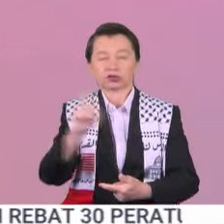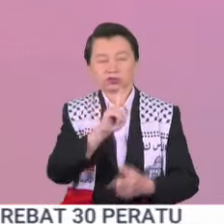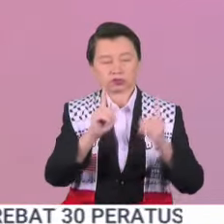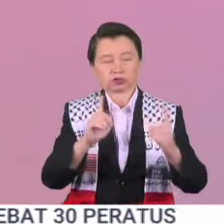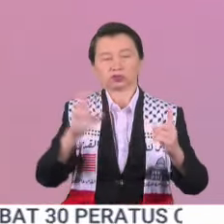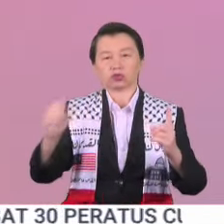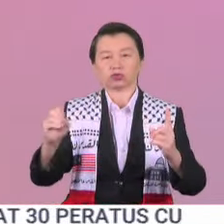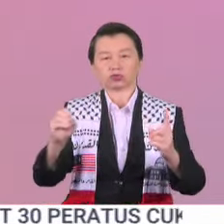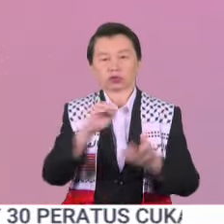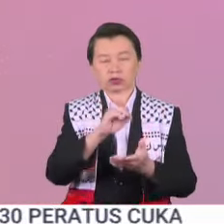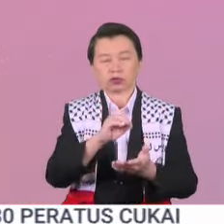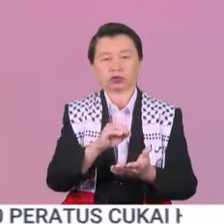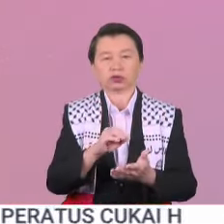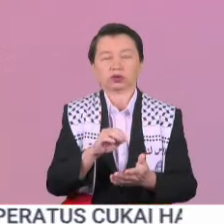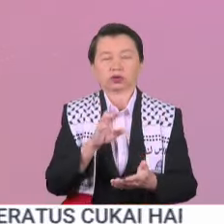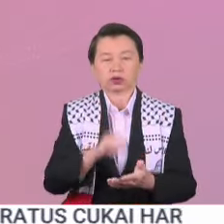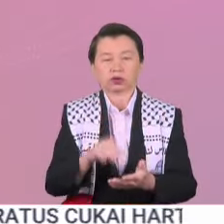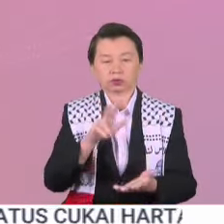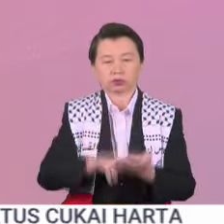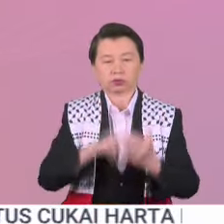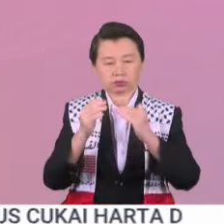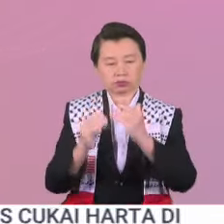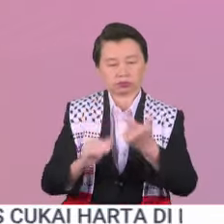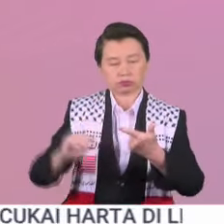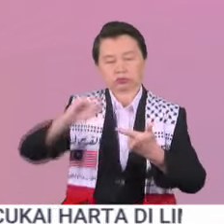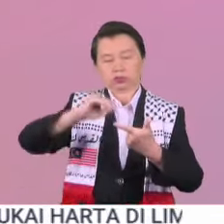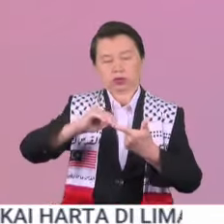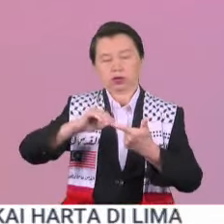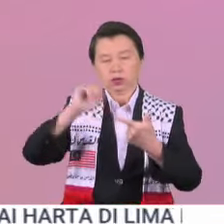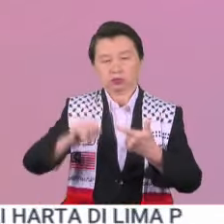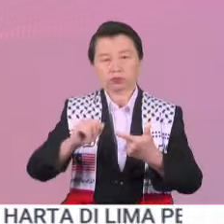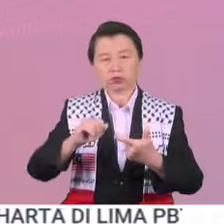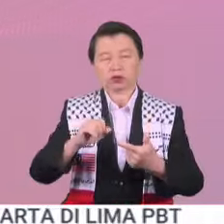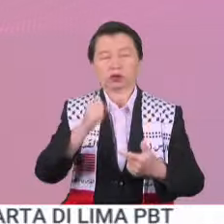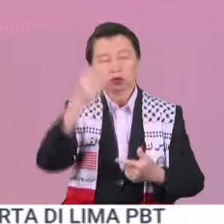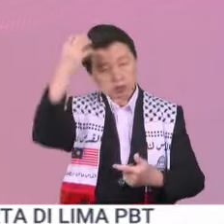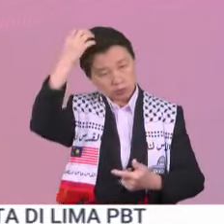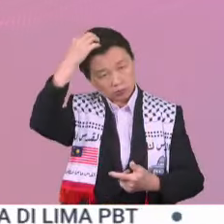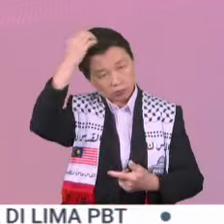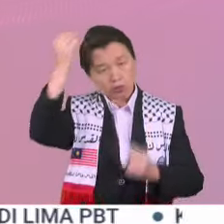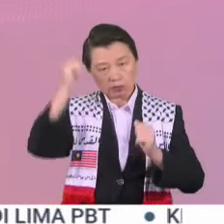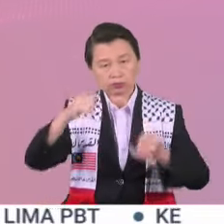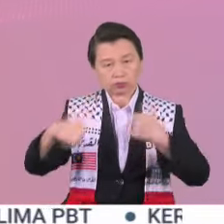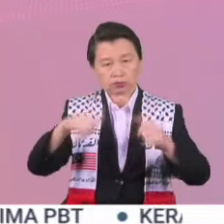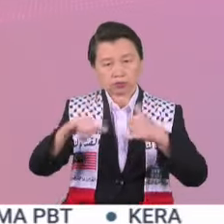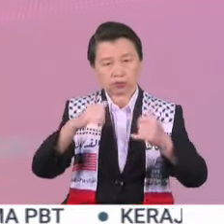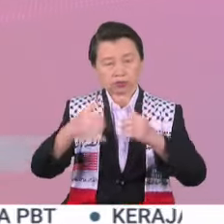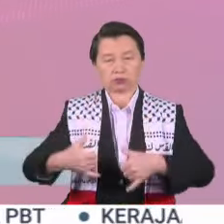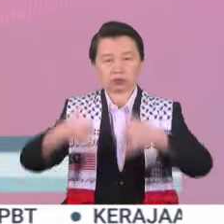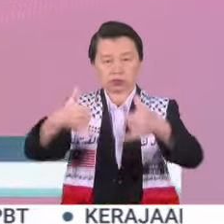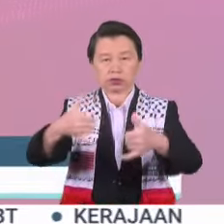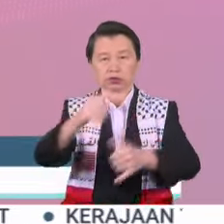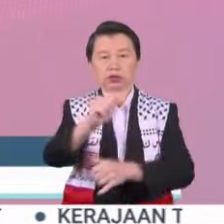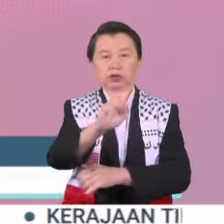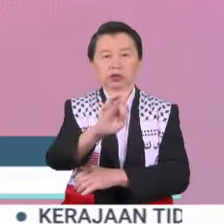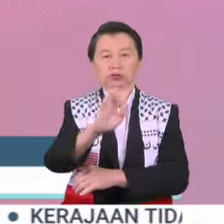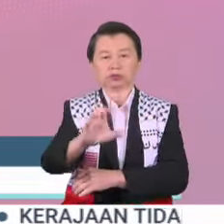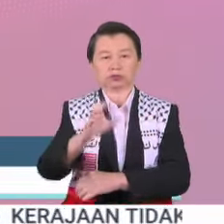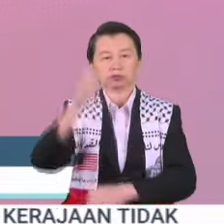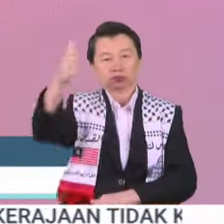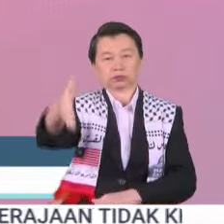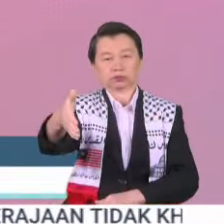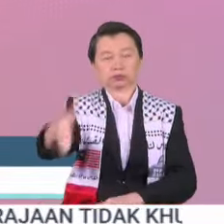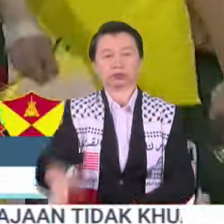1-0 di Stadium Darul Aman. Status naib juara itu sekaligus melayakkan anak buah Tan Cheng Ho untuk beraksi pada Piala AFC musim